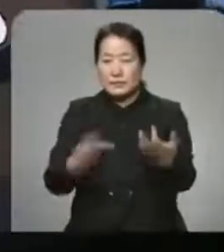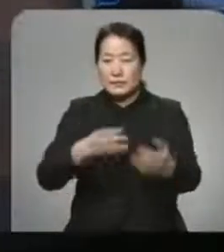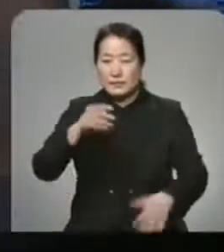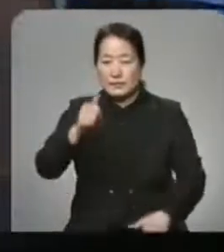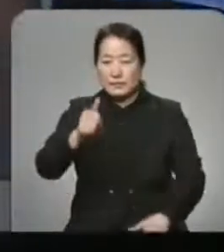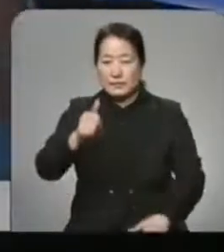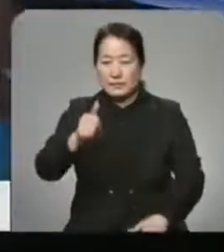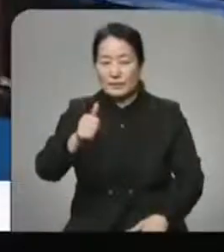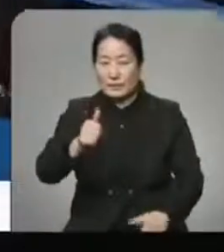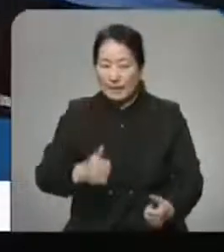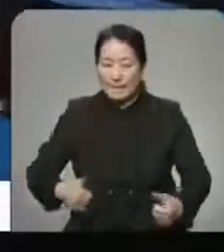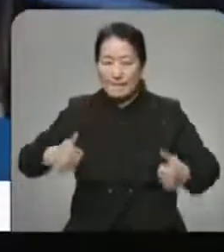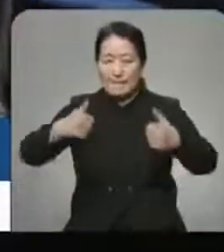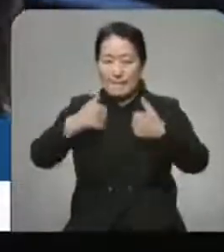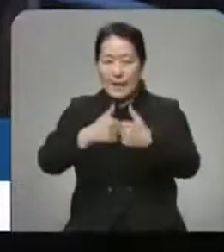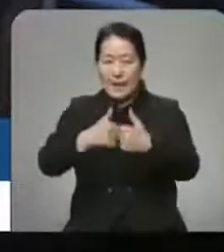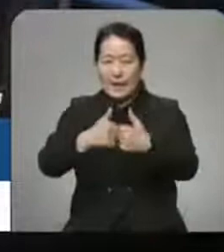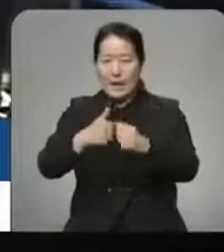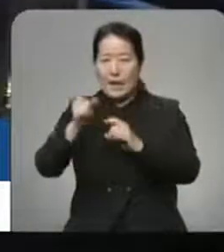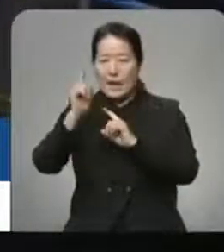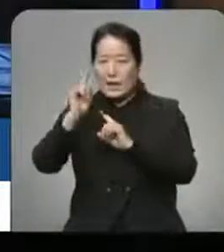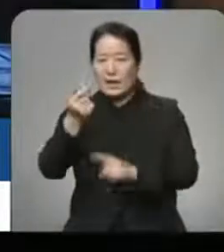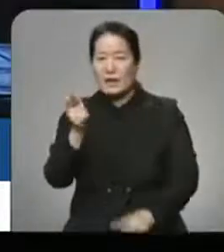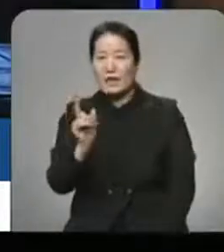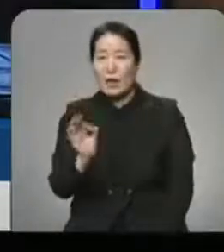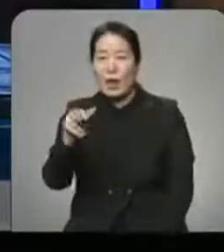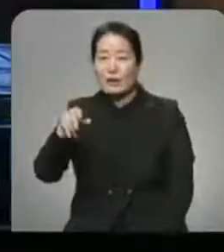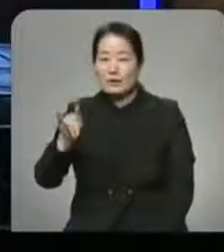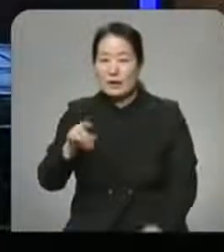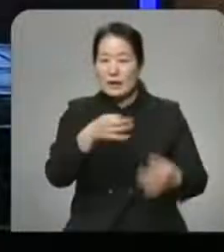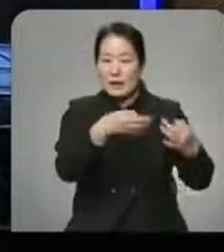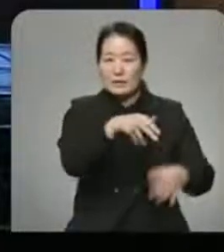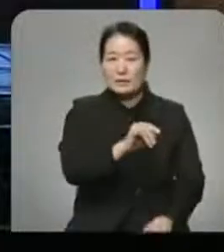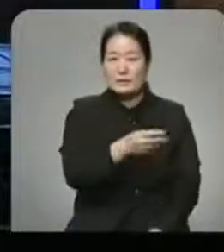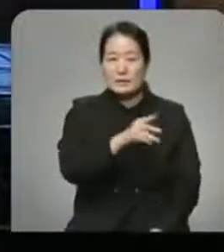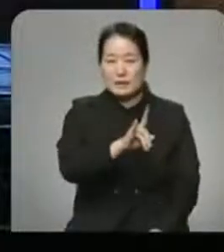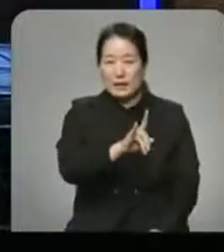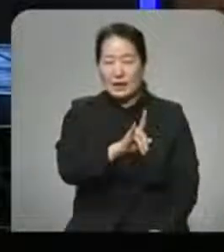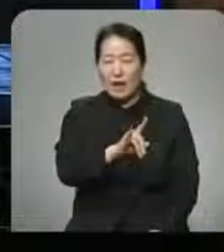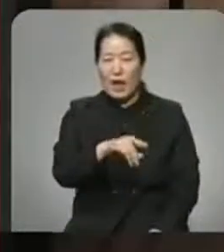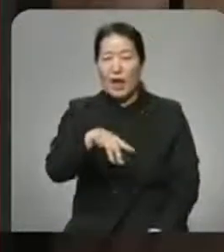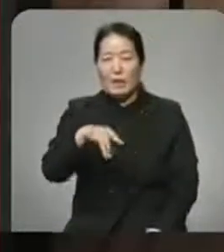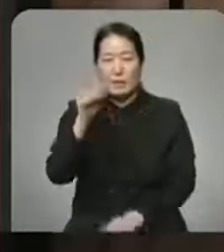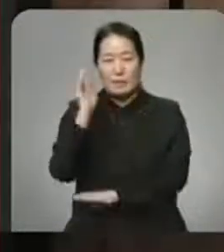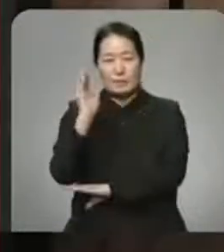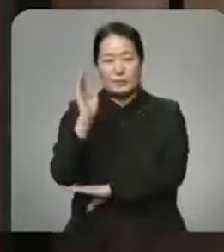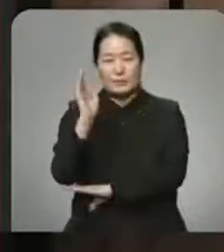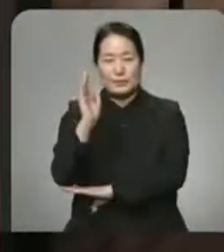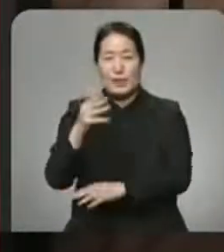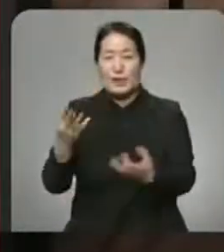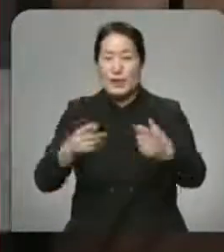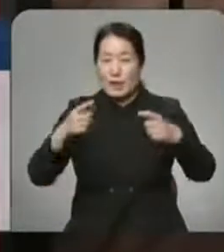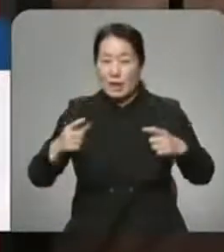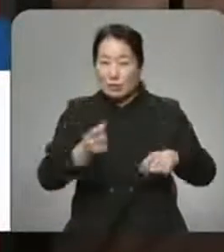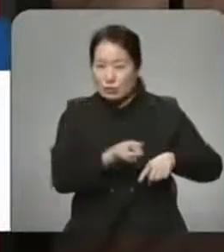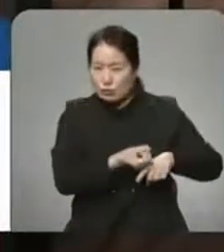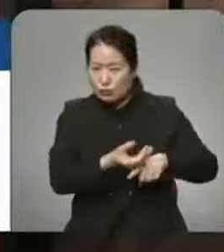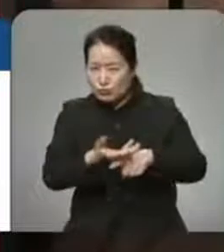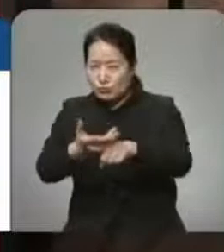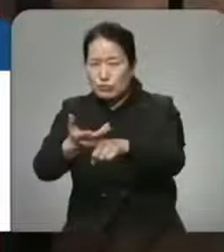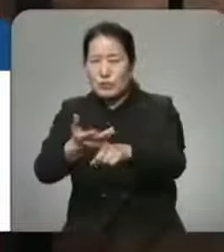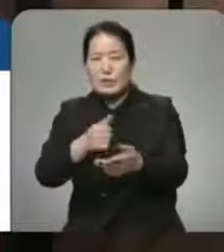강원도지사 자리를 놓고 맞붙은 이광재, 김진태 후보. 먼저 포부를 제시했습니다. 강원도에서 하고 있는 수출